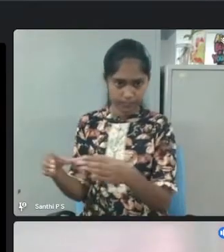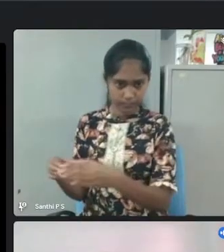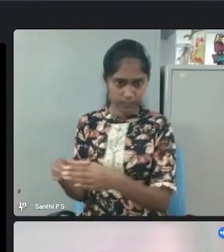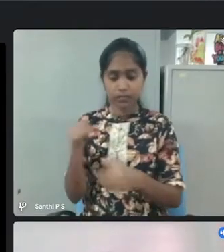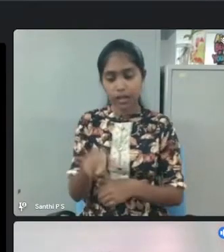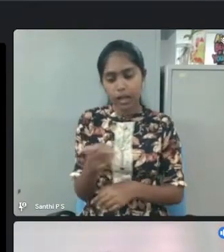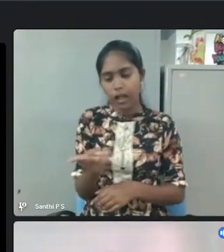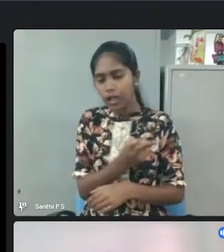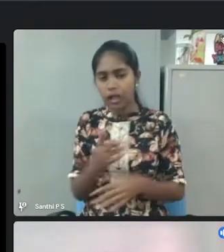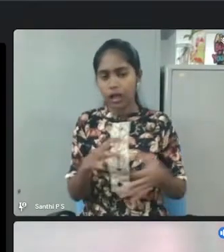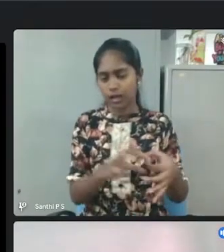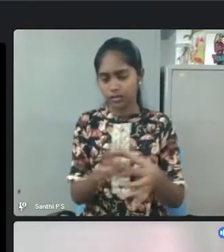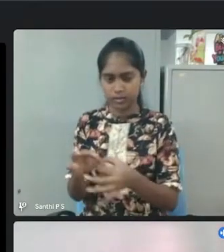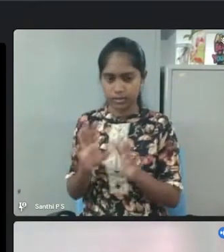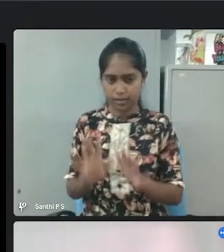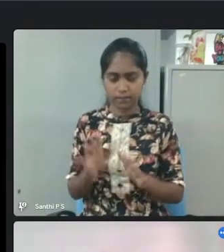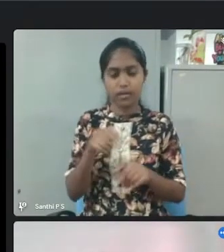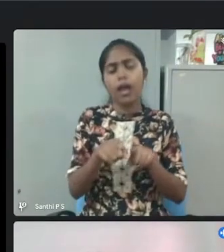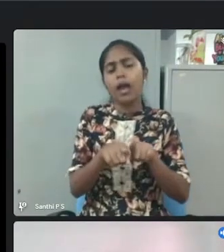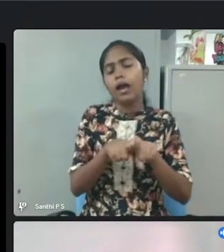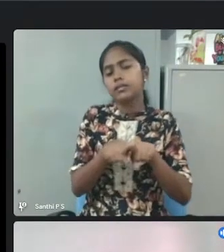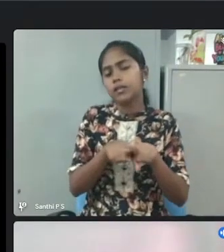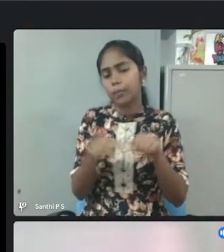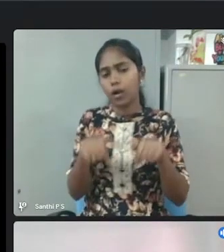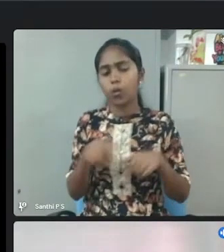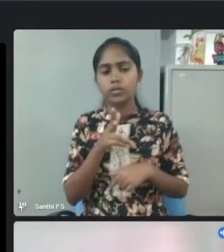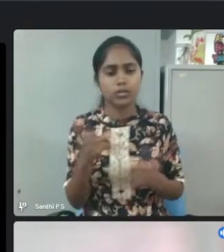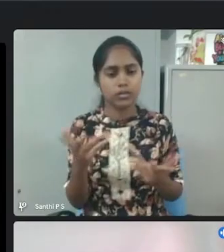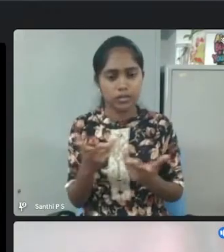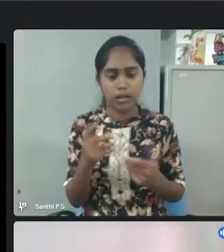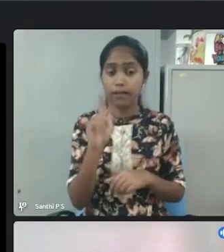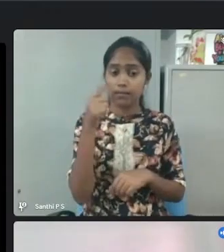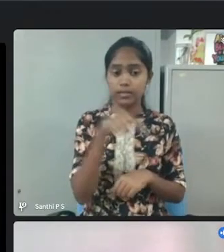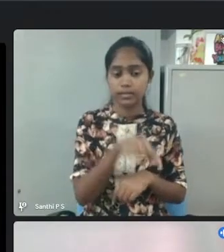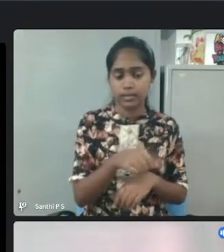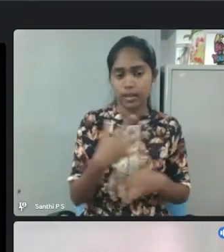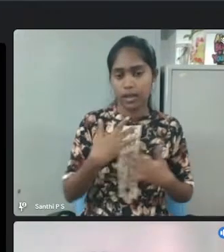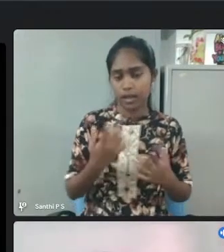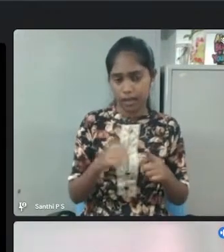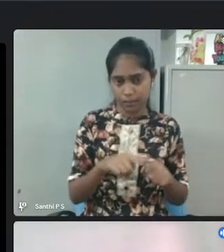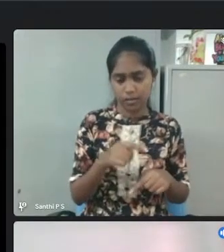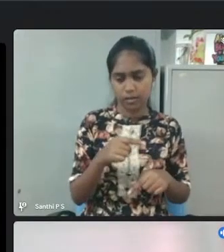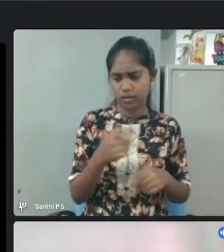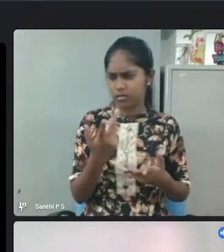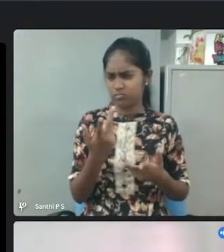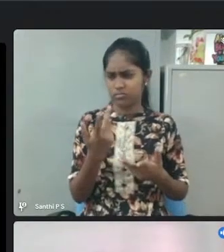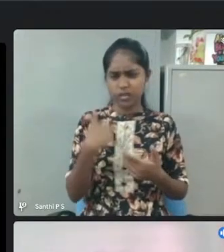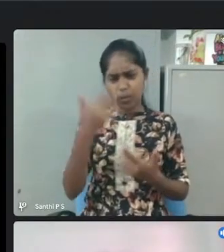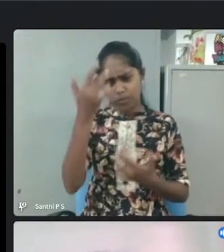തന്നെയാണ്. അപ്പോൾ അതിനൊരു ഉദാഹരണമായിട്ട് നമുക്ക് ആദ്യമായിട്ട് ഉണ്ടാകുന്നത് ഒരു രോഗം അല്ലെങ്കിൽ ഒരു